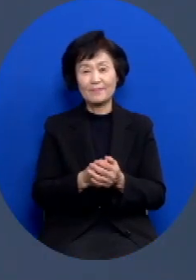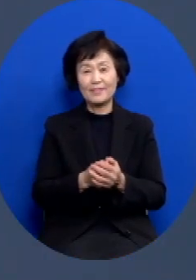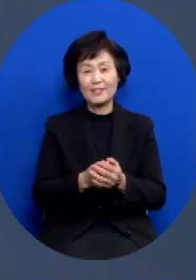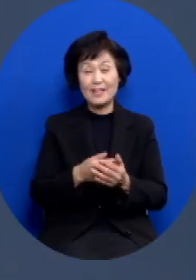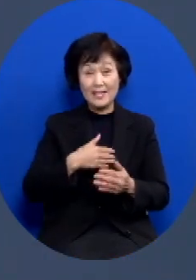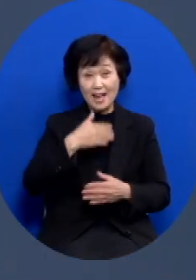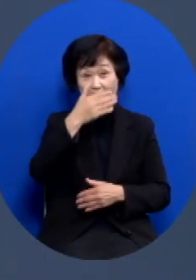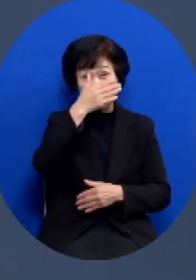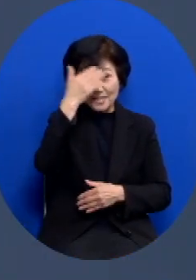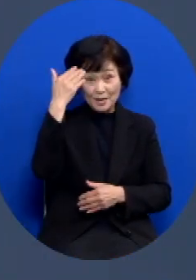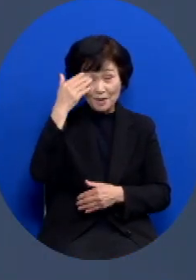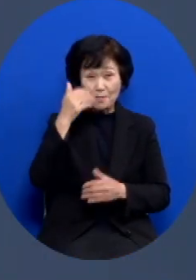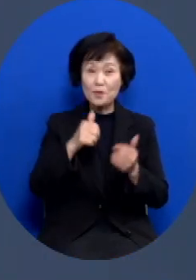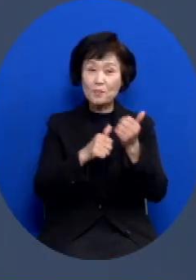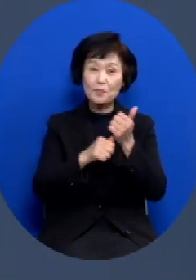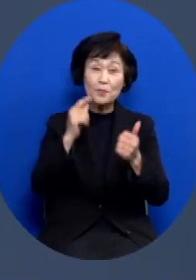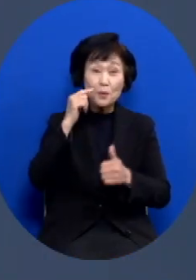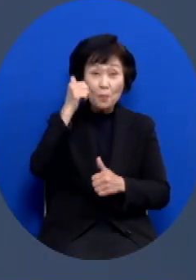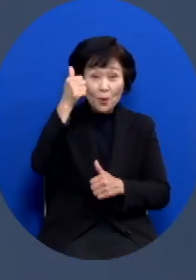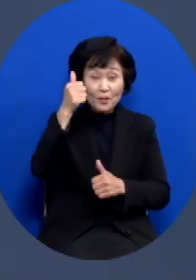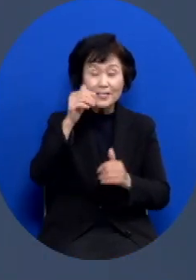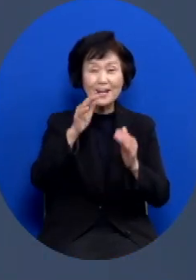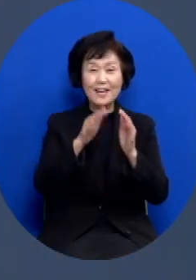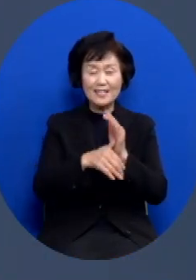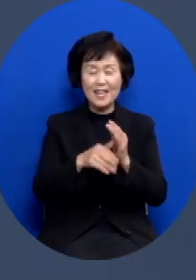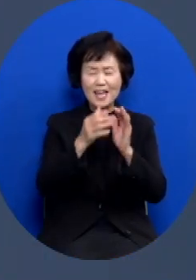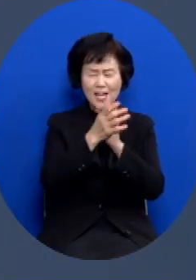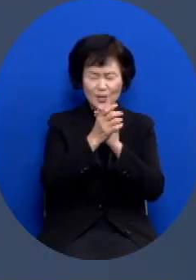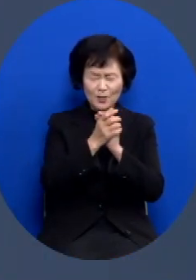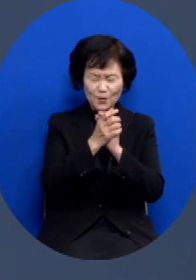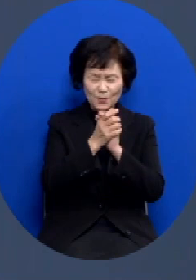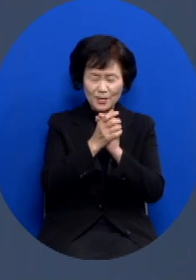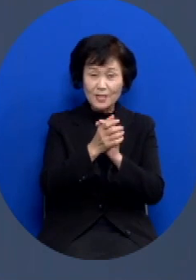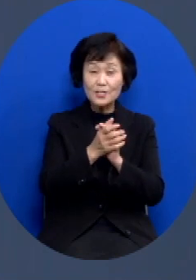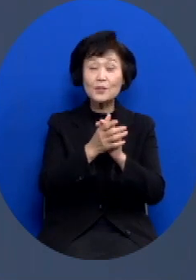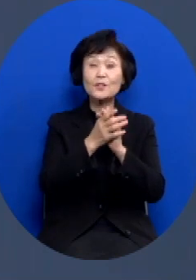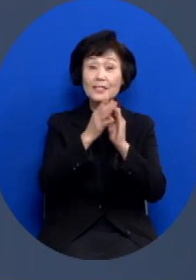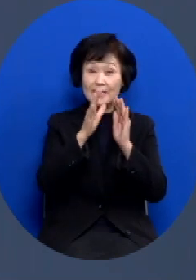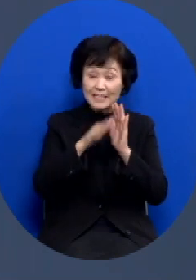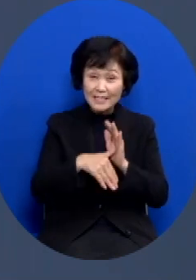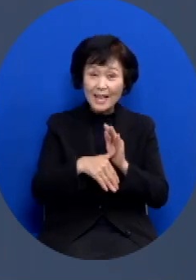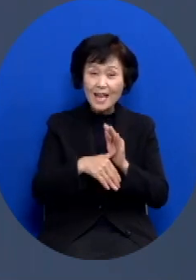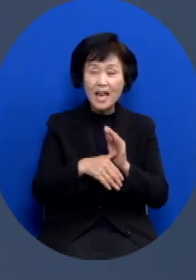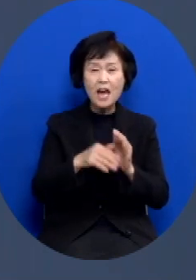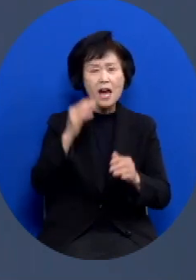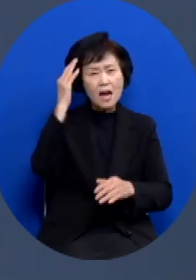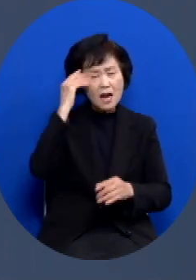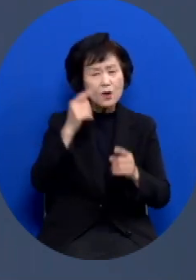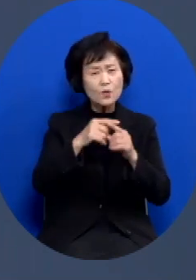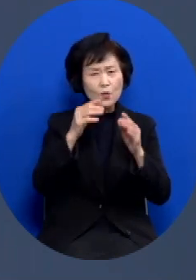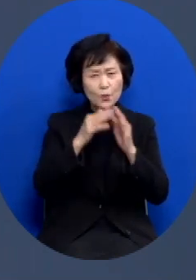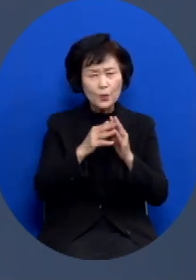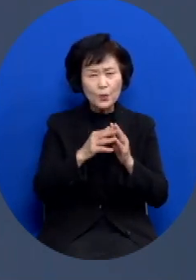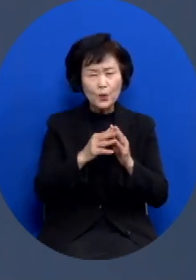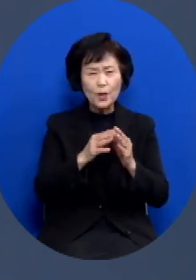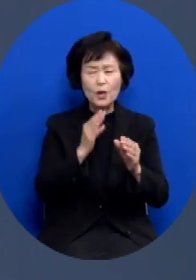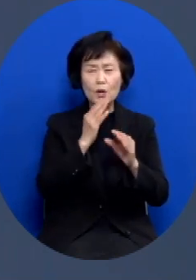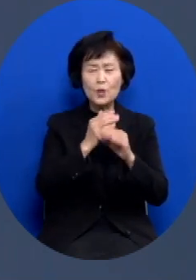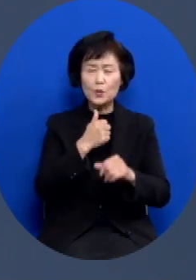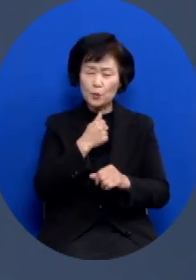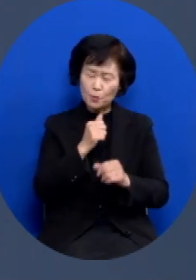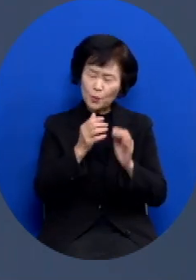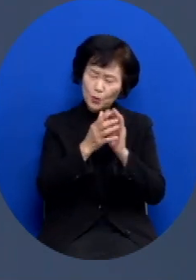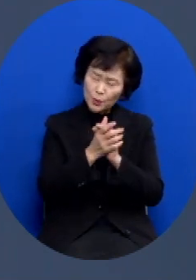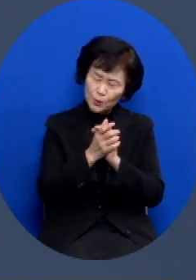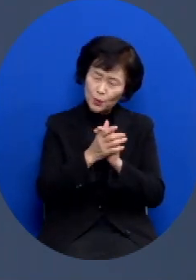젊은 부목사 시절에 기도원에서 기도하다가 한국 교회를 위해서 중보기도할 때에 하나님께서 한 가지 음성과 한 가지